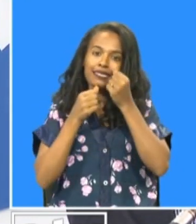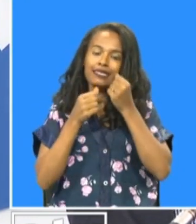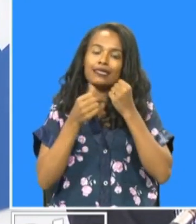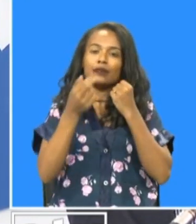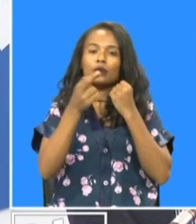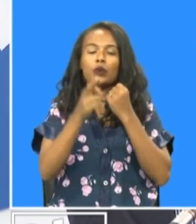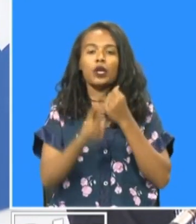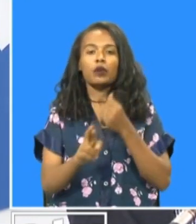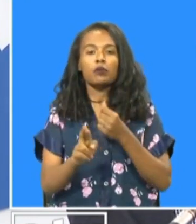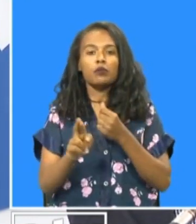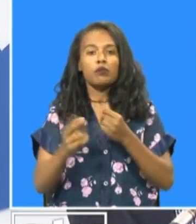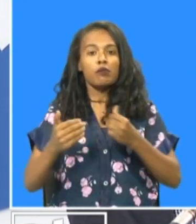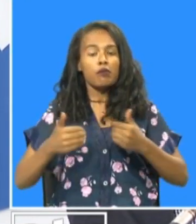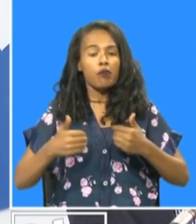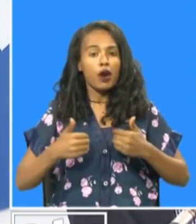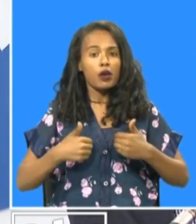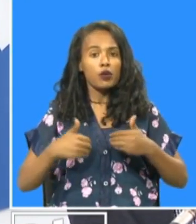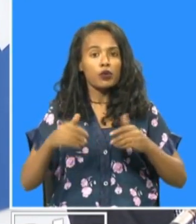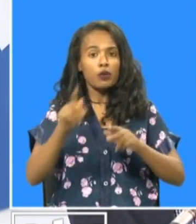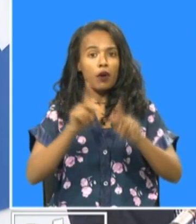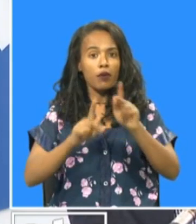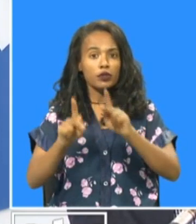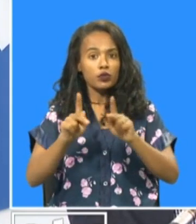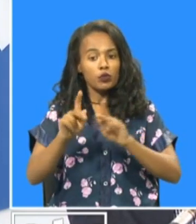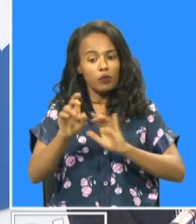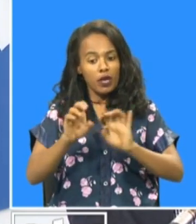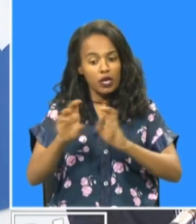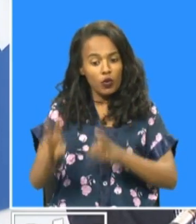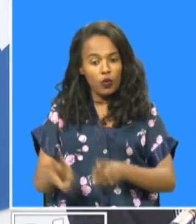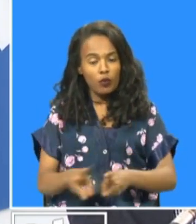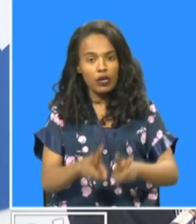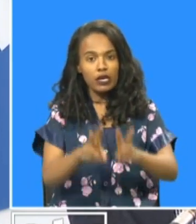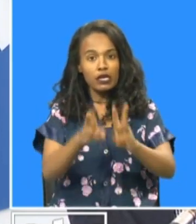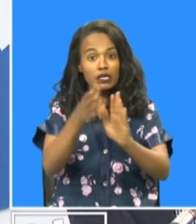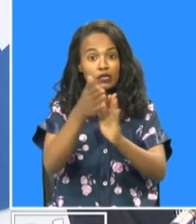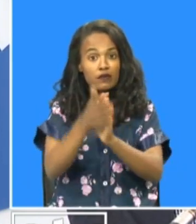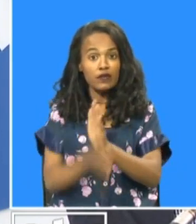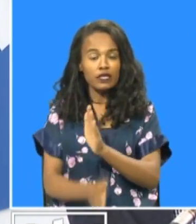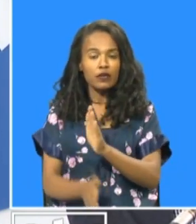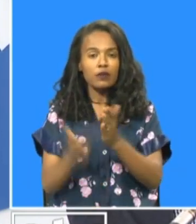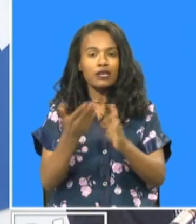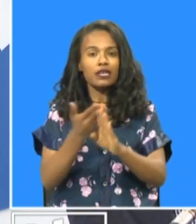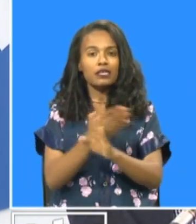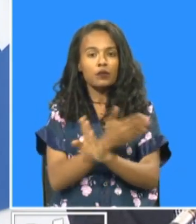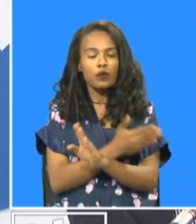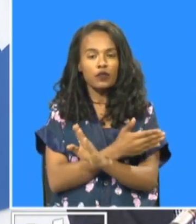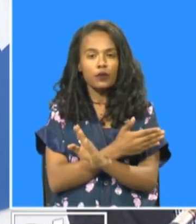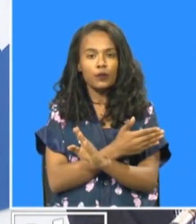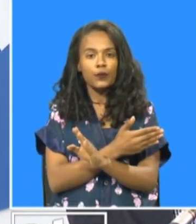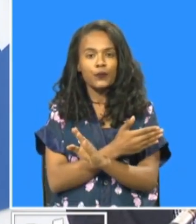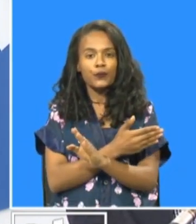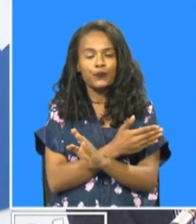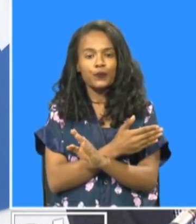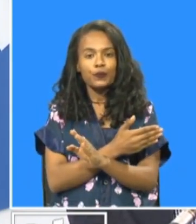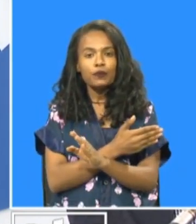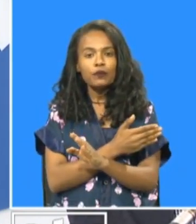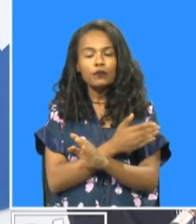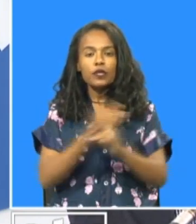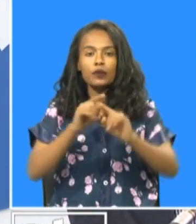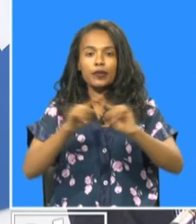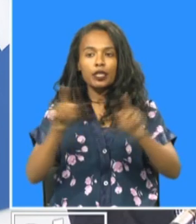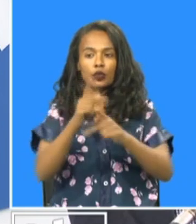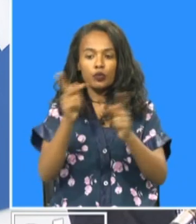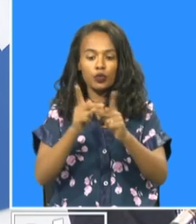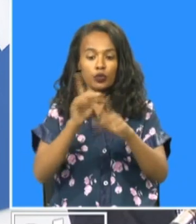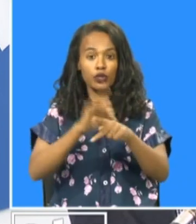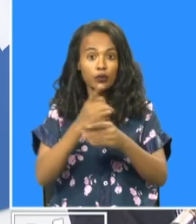ወይም ባለው የማህበረሰቡ በሚያደርገው መንገድ እንዲፈጸም፣ ከዚህ በፊትም በተለዩ ቦታዎች